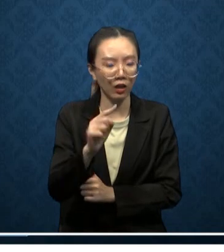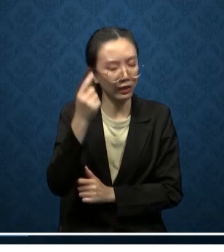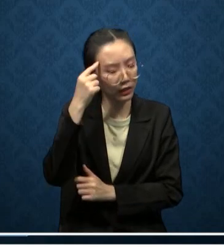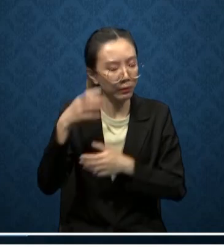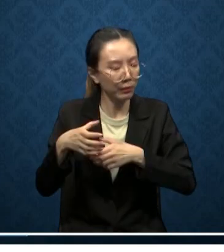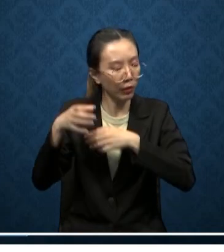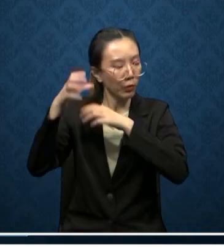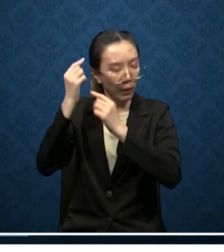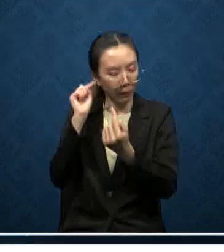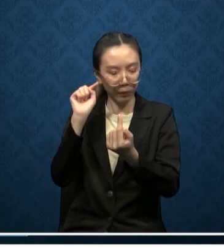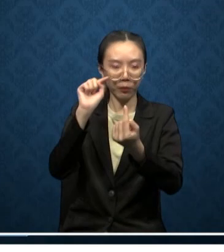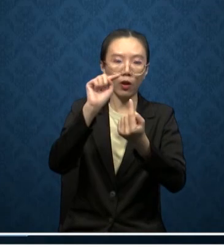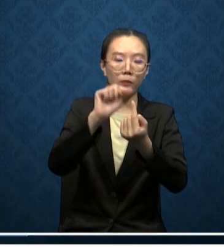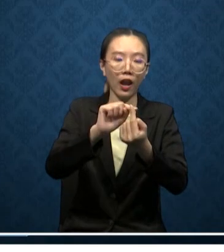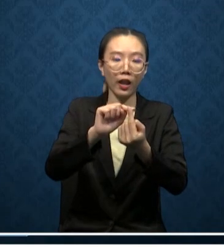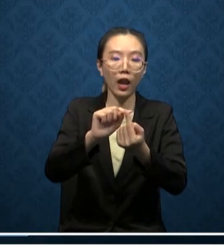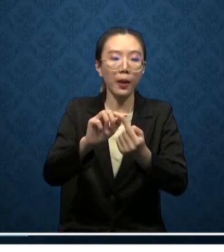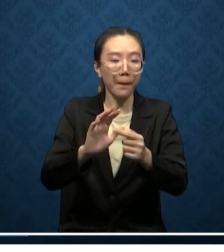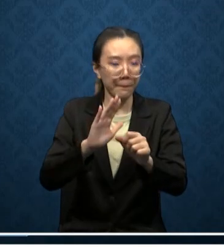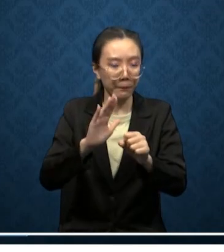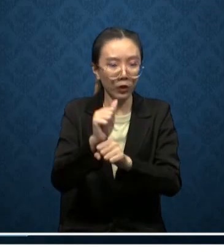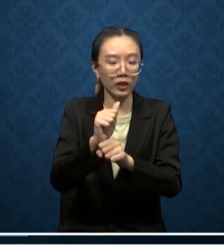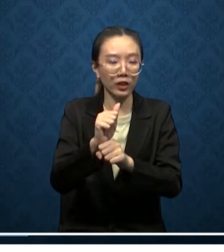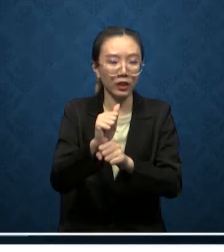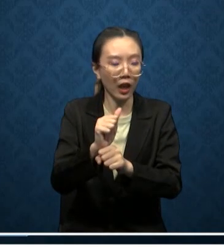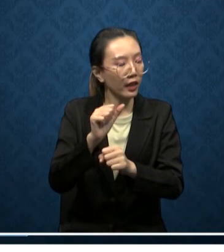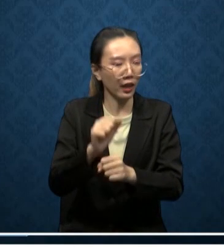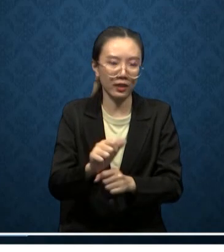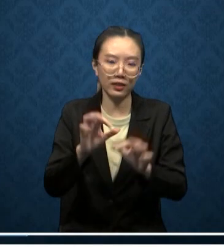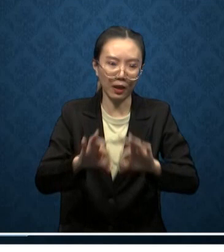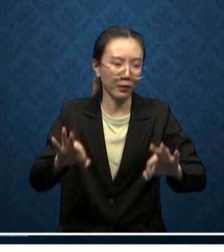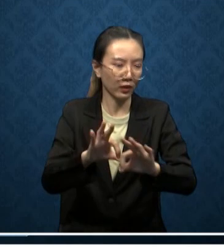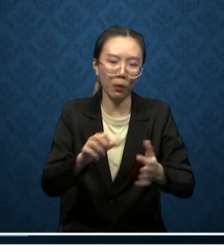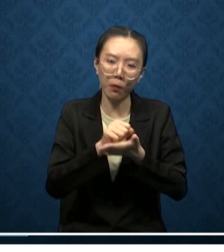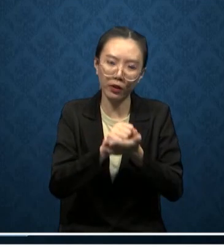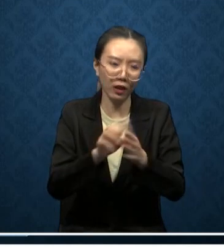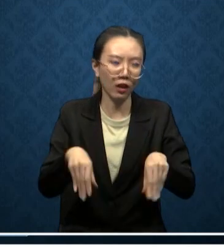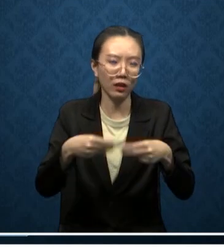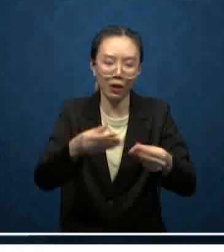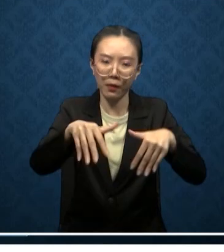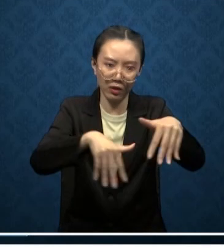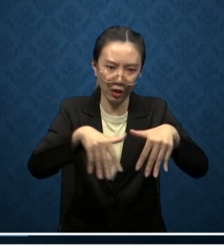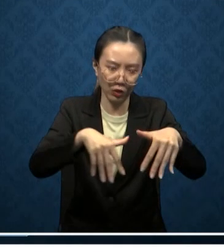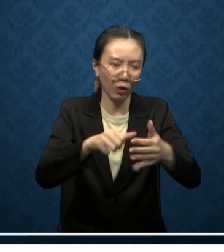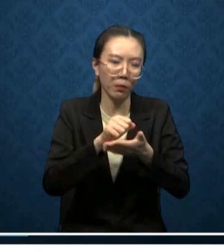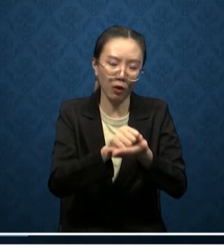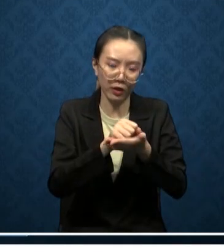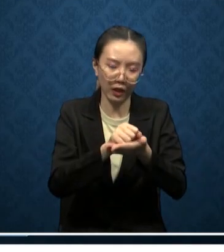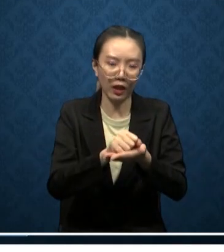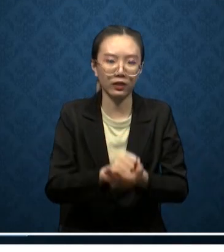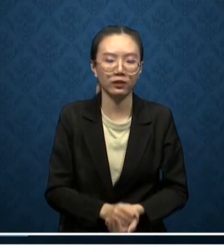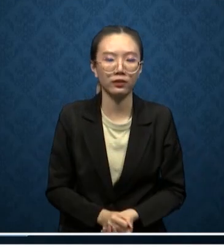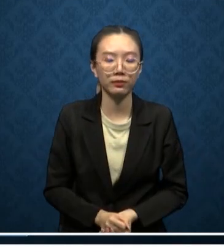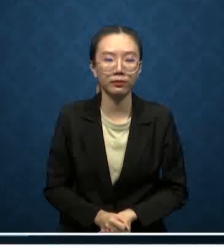ค่าเป้าหมายตัวชี้วัดให้เหมาะสมและเน้นงานบริการที่ประชาชนต้องการมากกว่าจำนวนนะครับซึ่งอันนี้